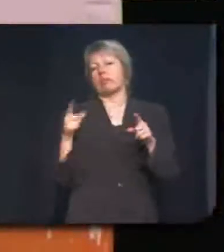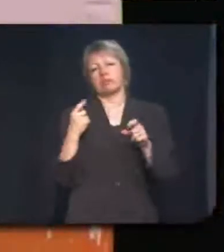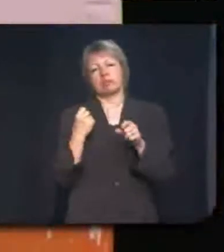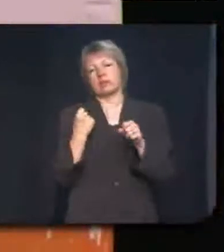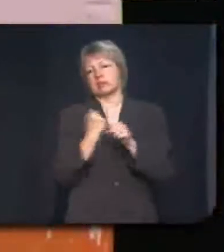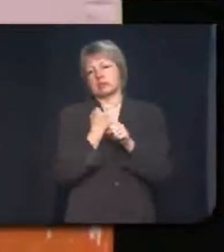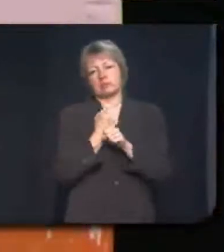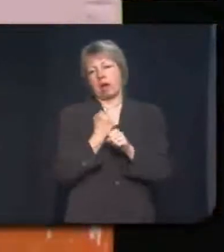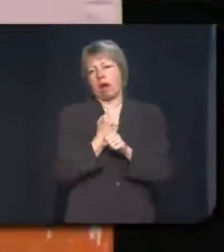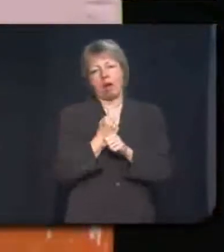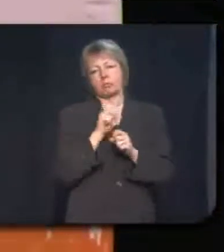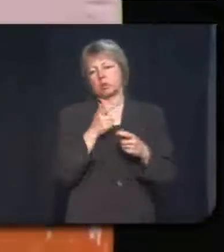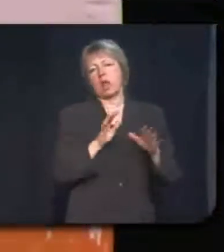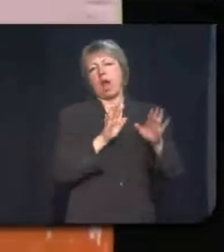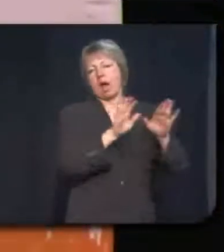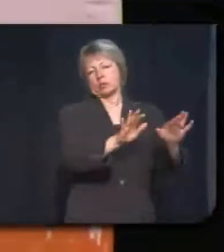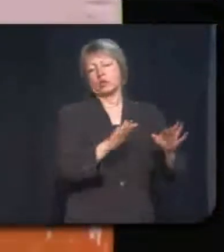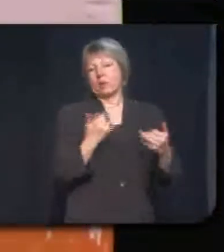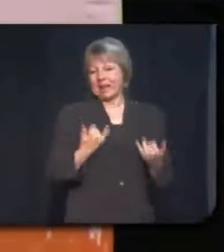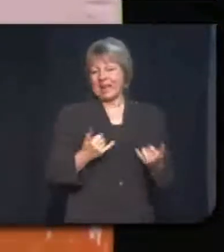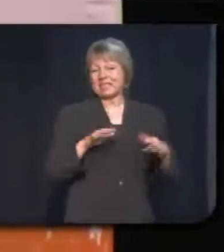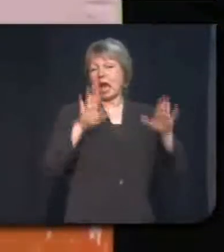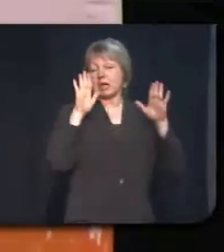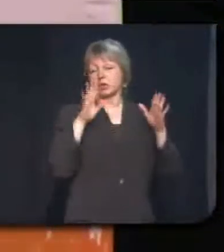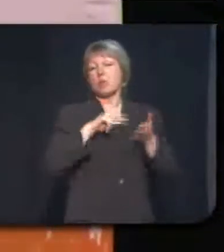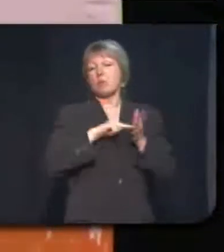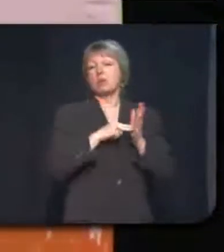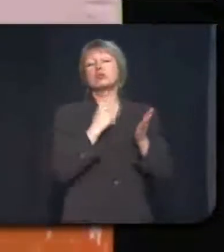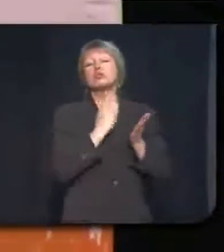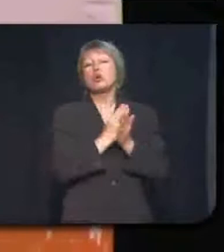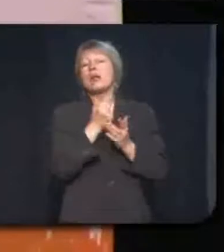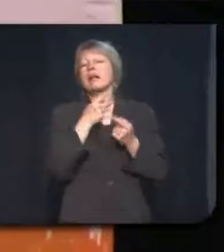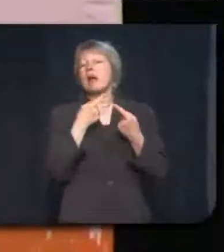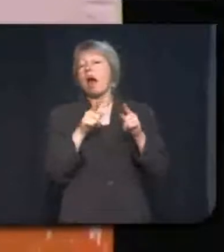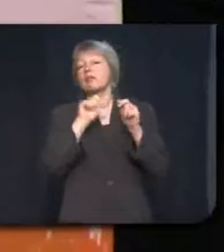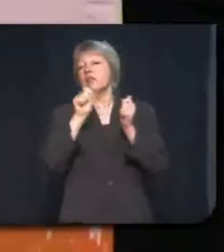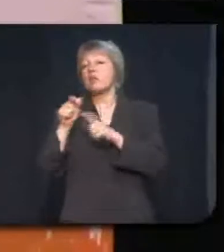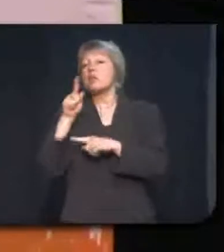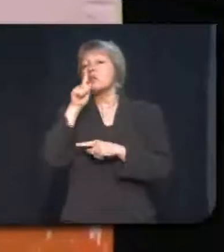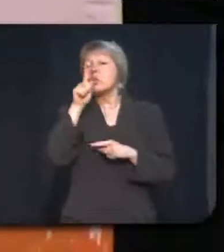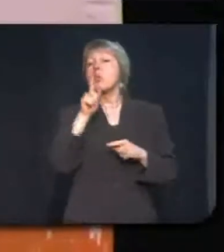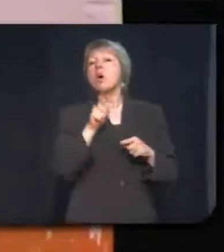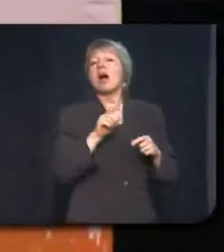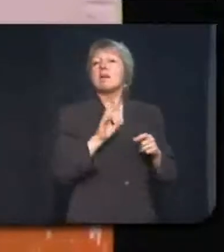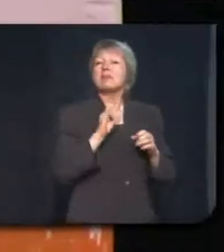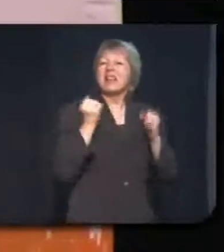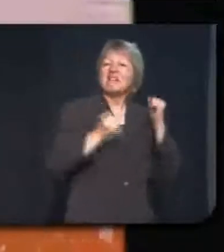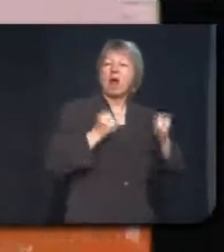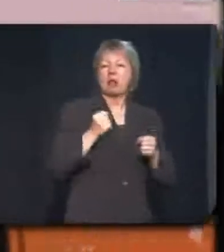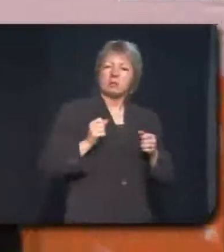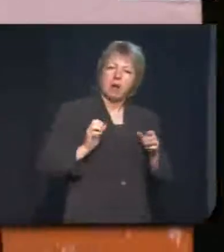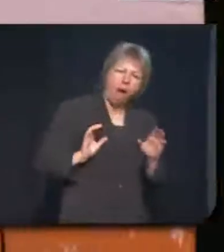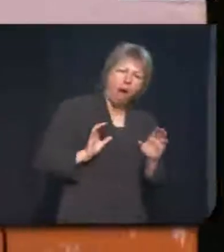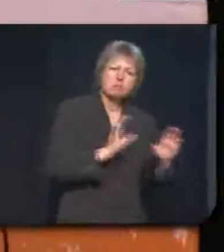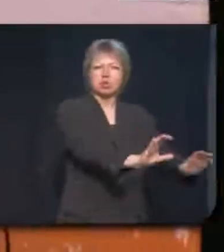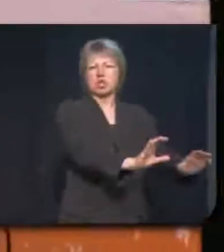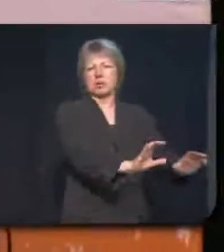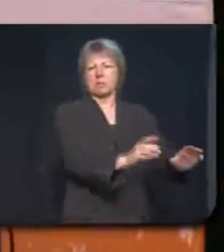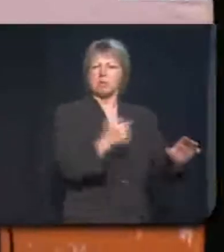denn wir haben bereits in der jetzigen Asylpolitik dafür andere Formen und wir verzichten nur auf die gewaltsame Abschiebung